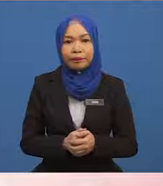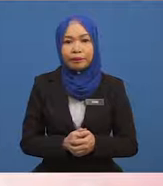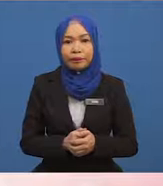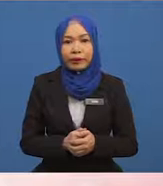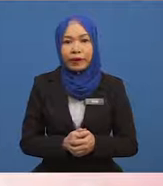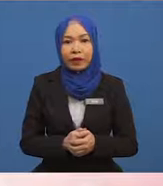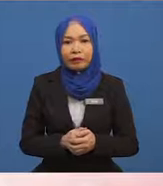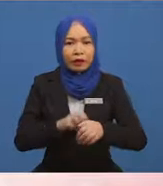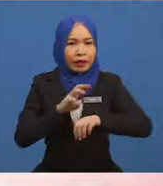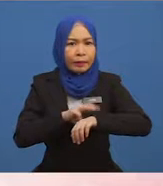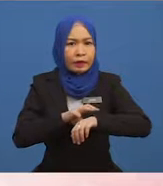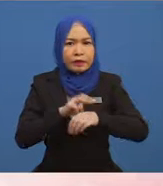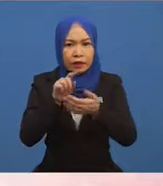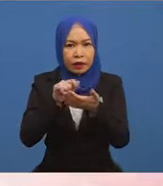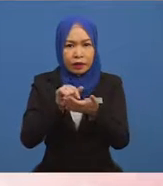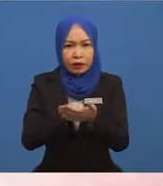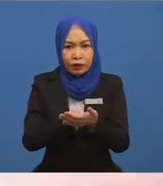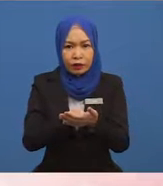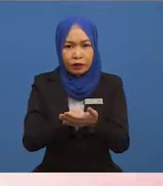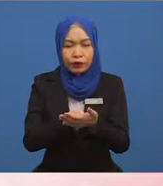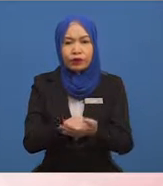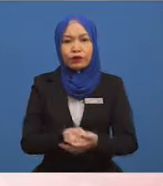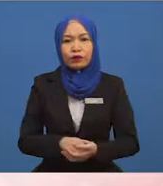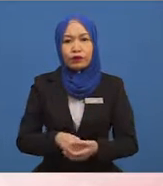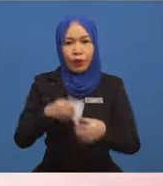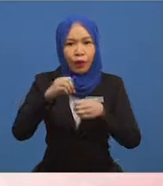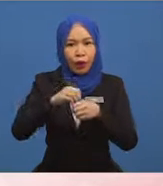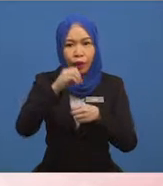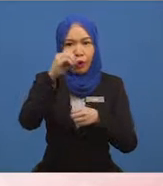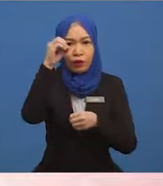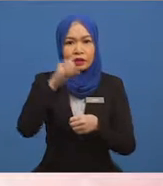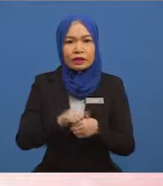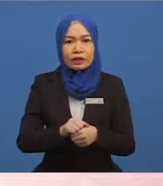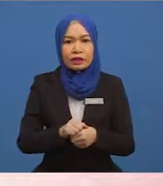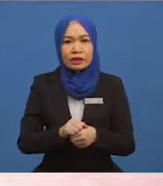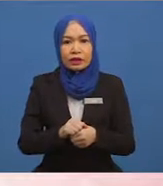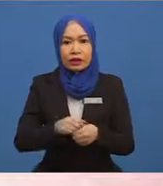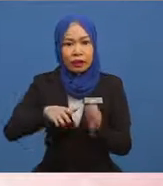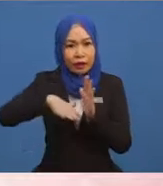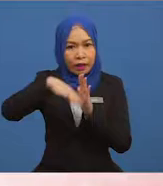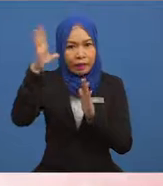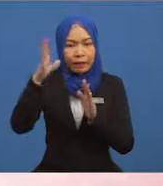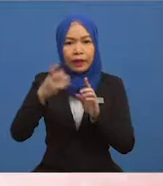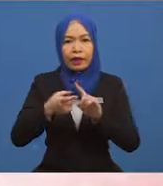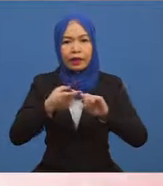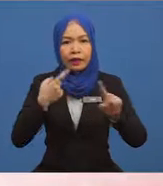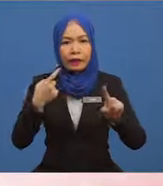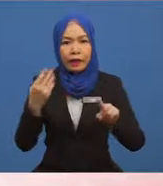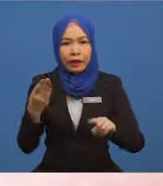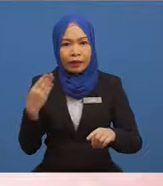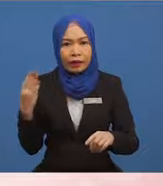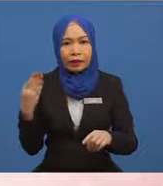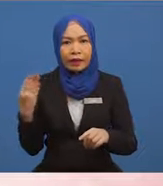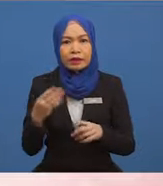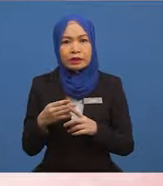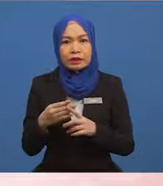aktiviti cergas, kadar penggunaan oksigen melebihi kadar yang dibekalkan oleh